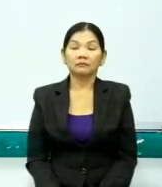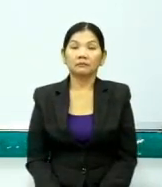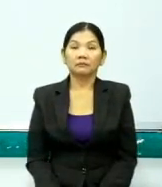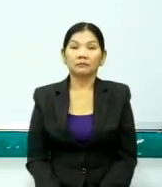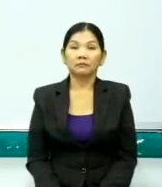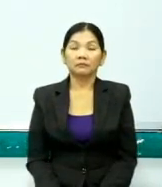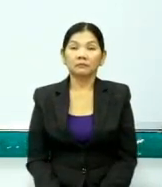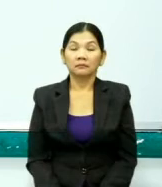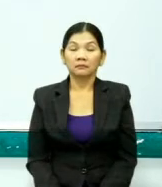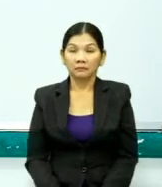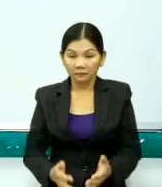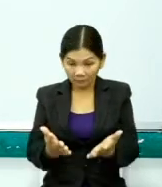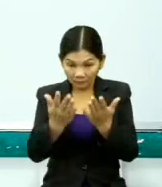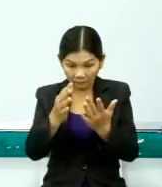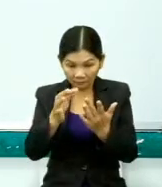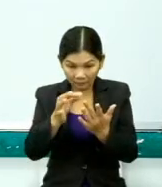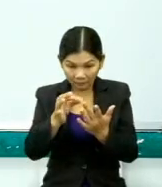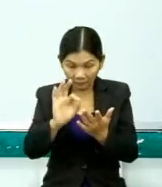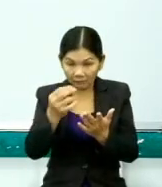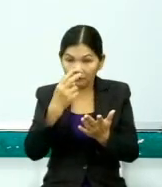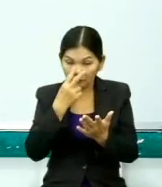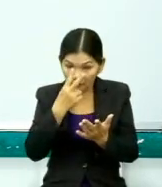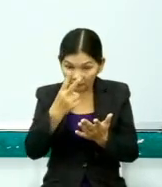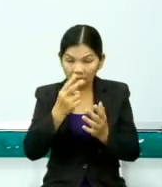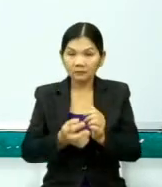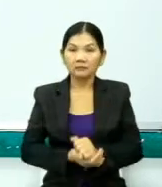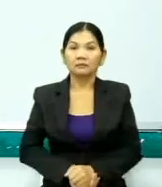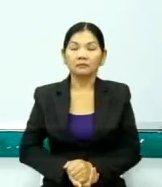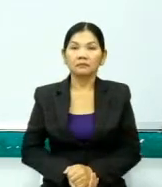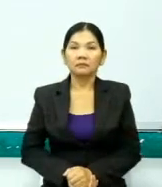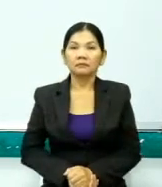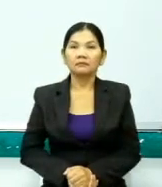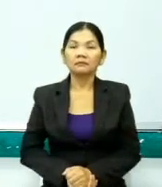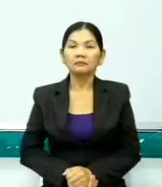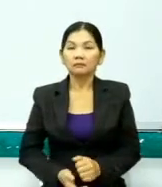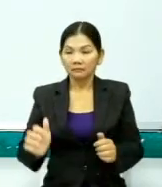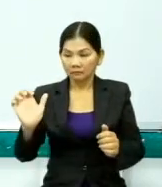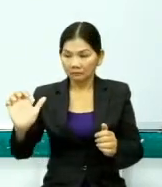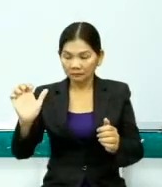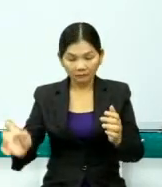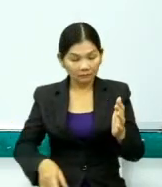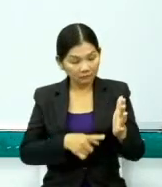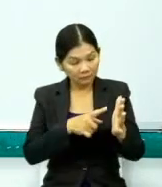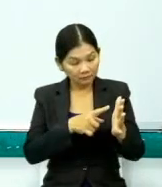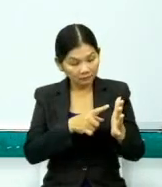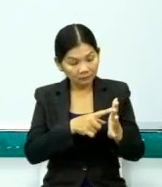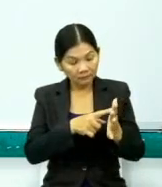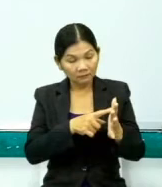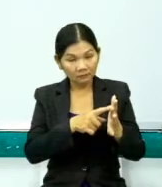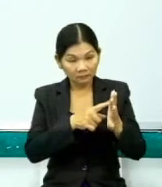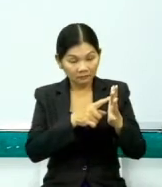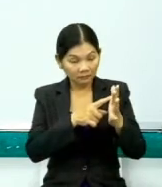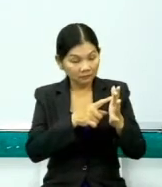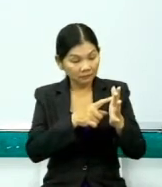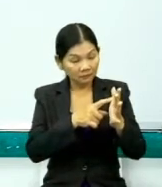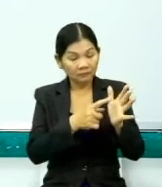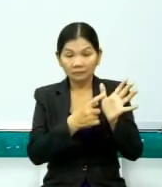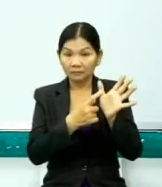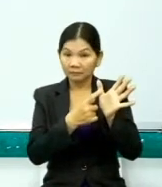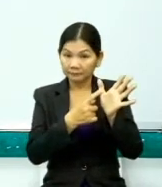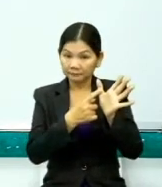chà con này là con chăm tiếng to chim muỗi nè kêu nè chế cứ miên à sò